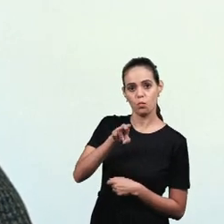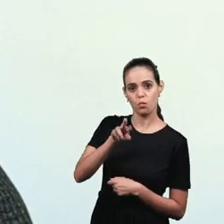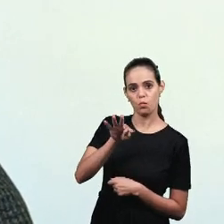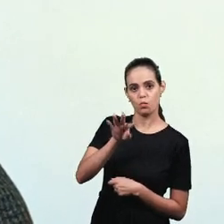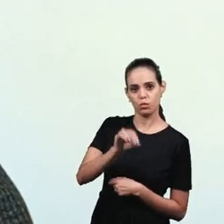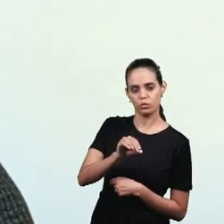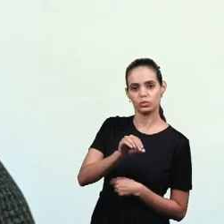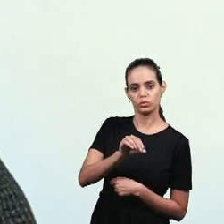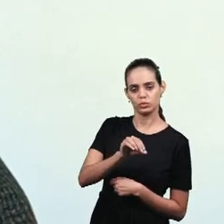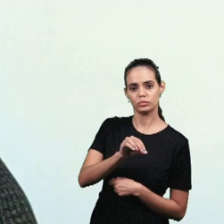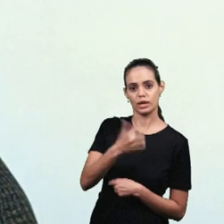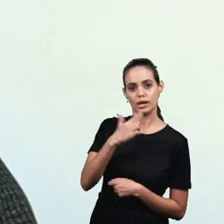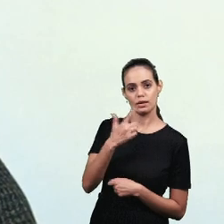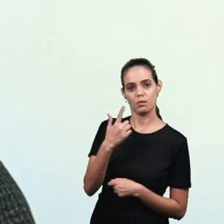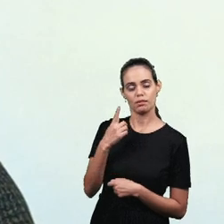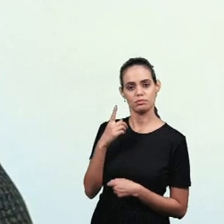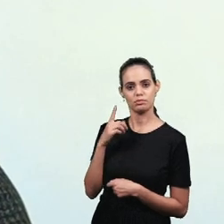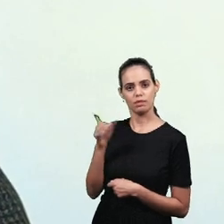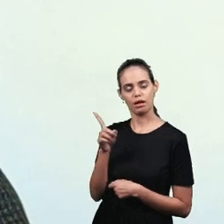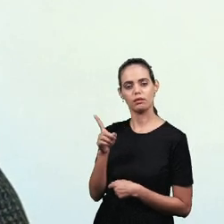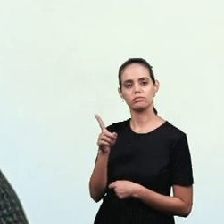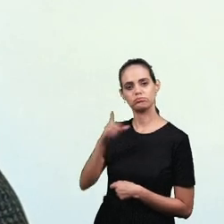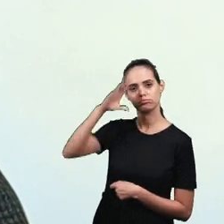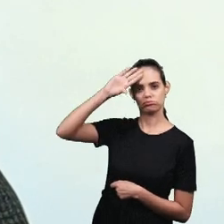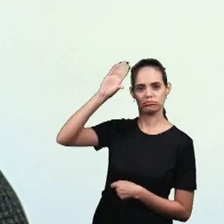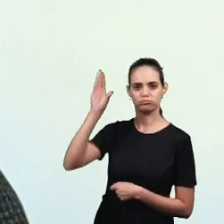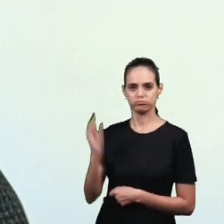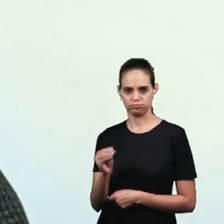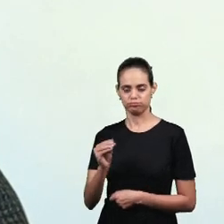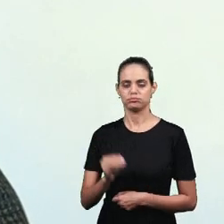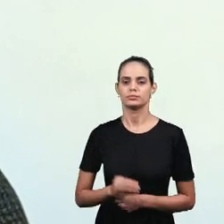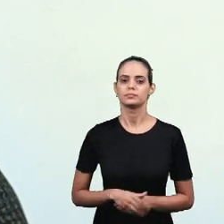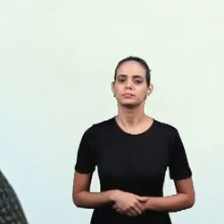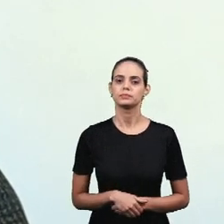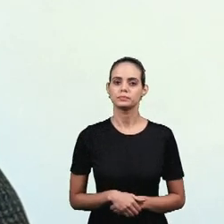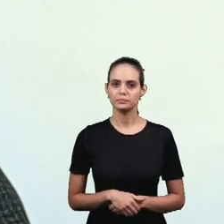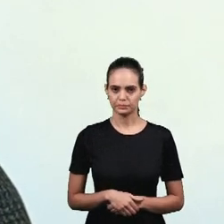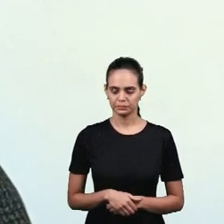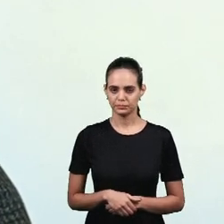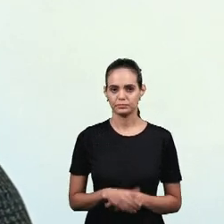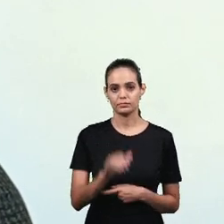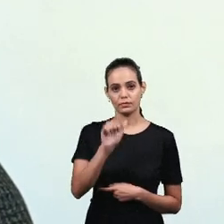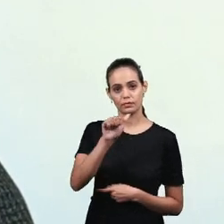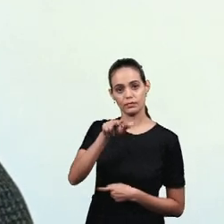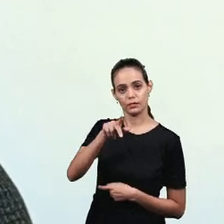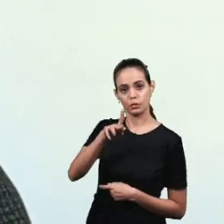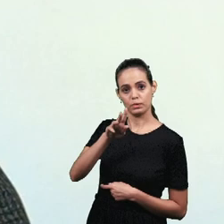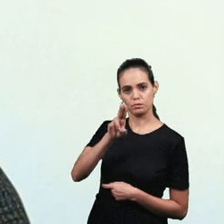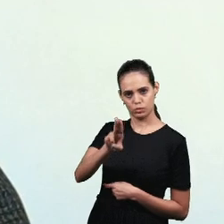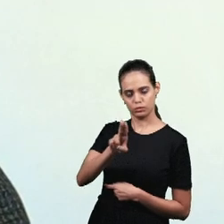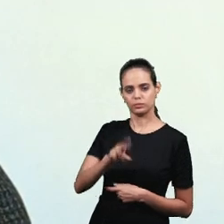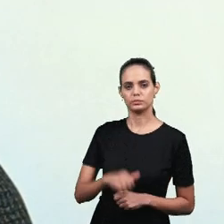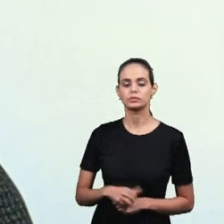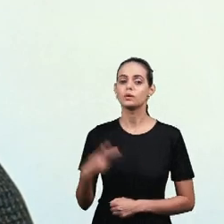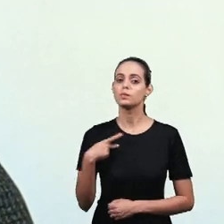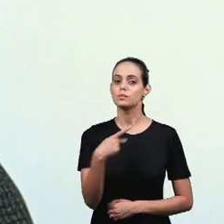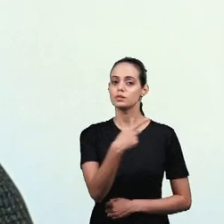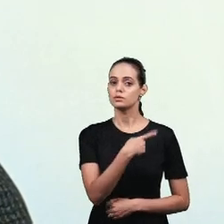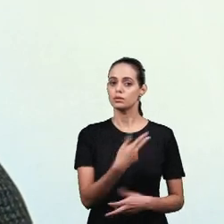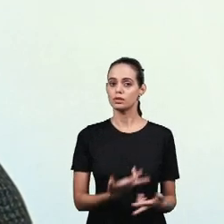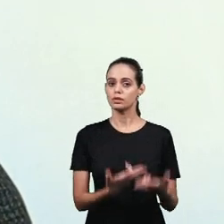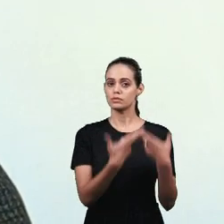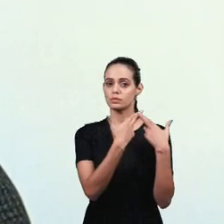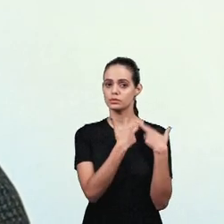d'Angola, dans la province appelée de Wambo. Et le pasteur responsable, c'est exactement le pasteur José